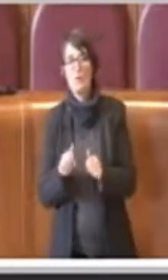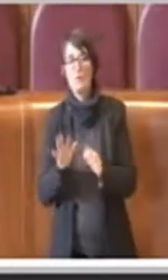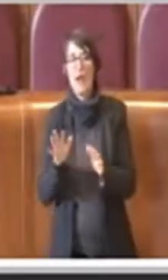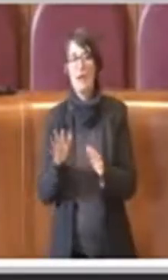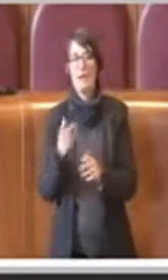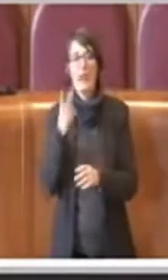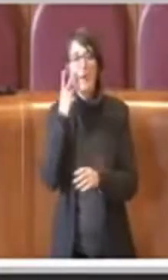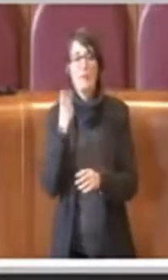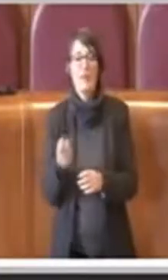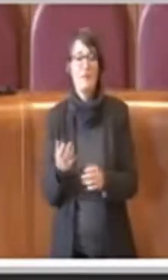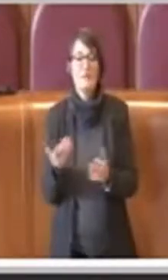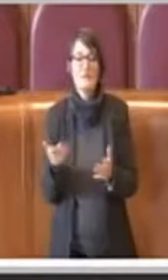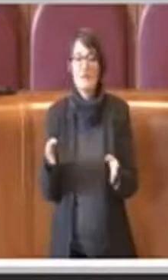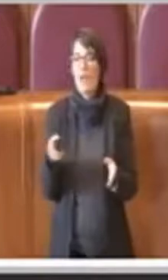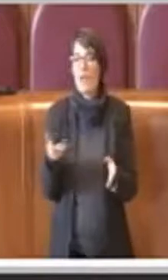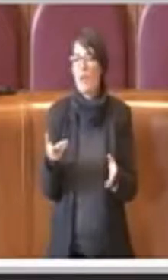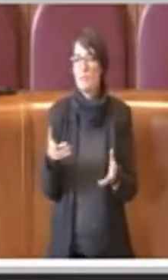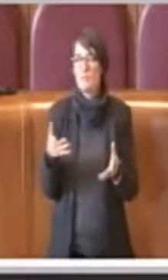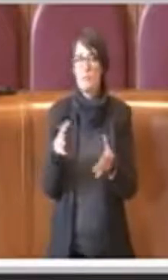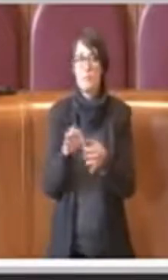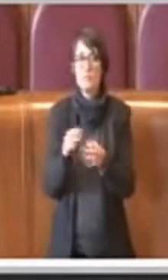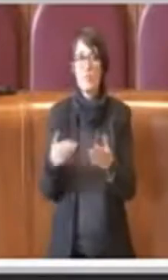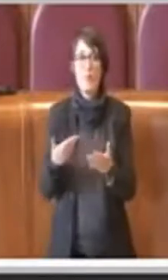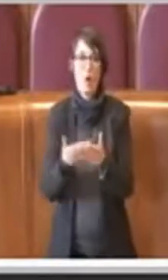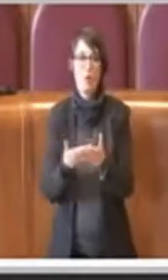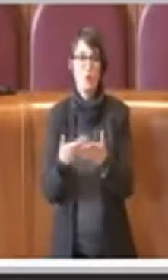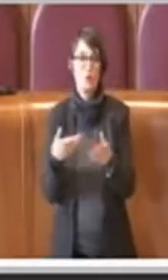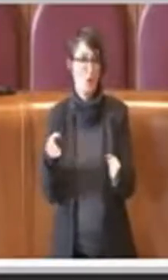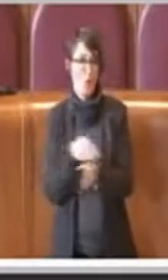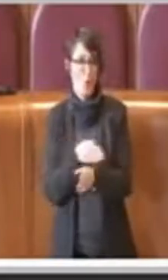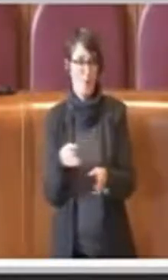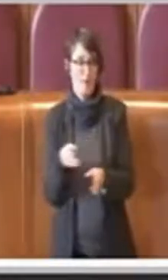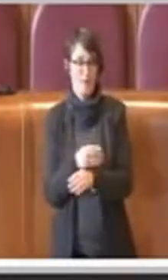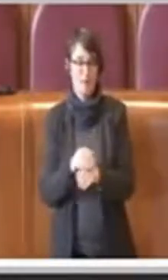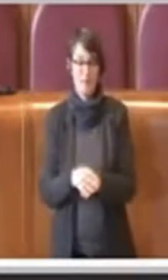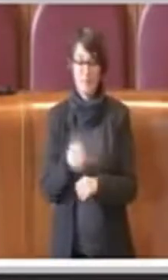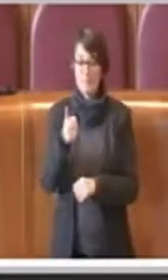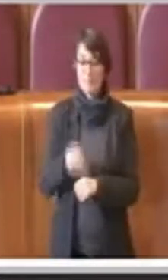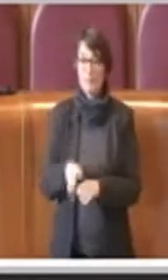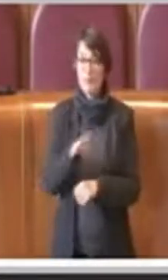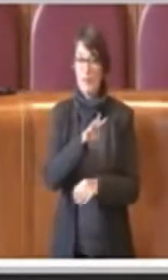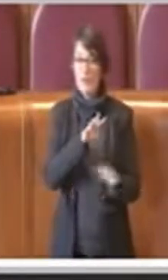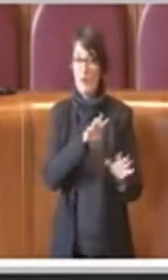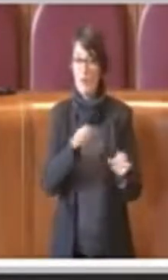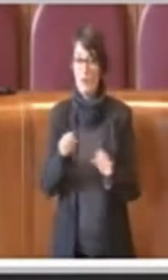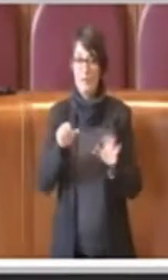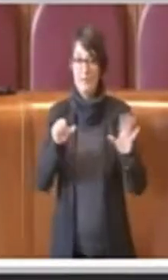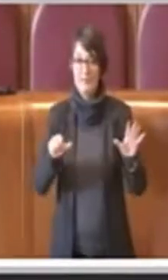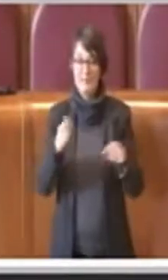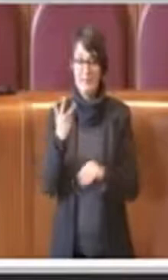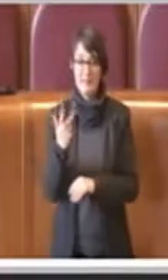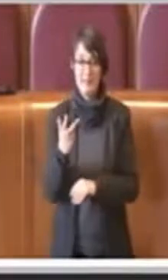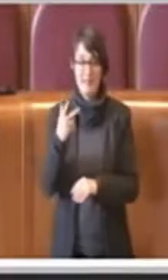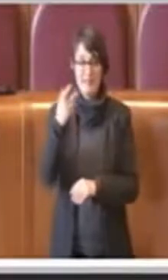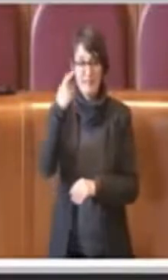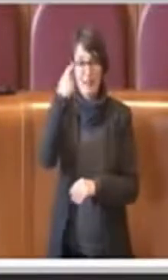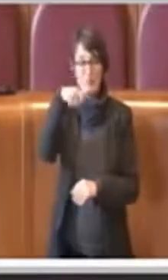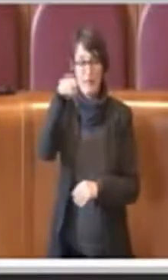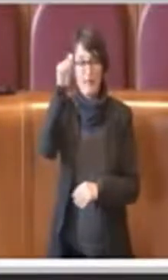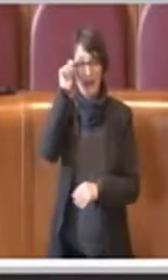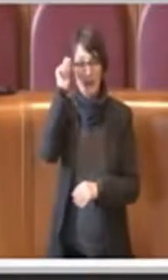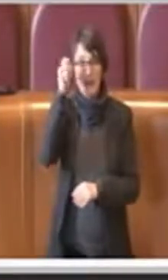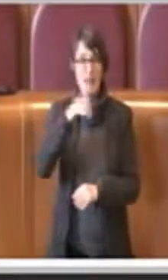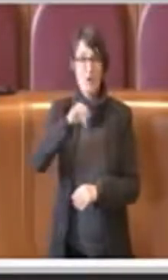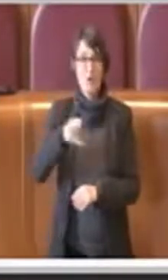altra natura. Ora, se nel 1963 a Berlino John Kennedy, presidente degli Stati